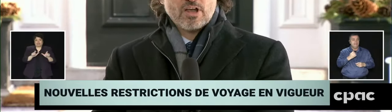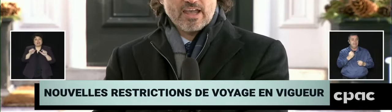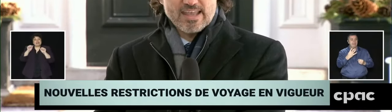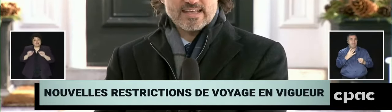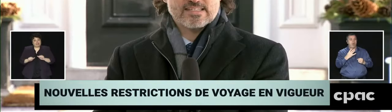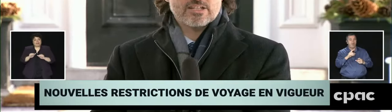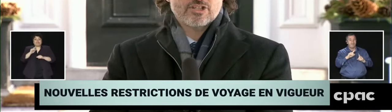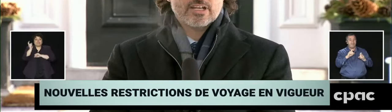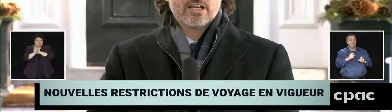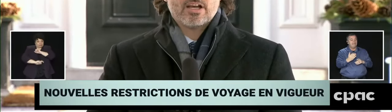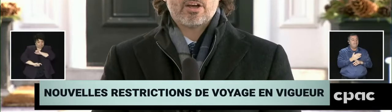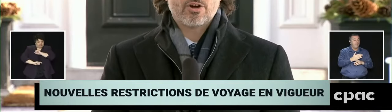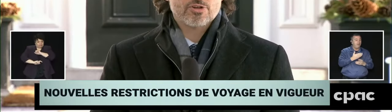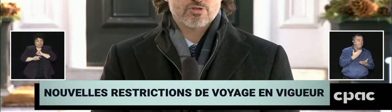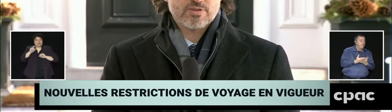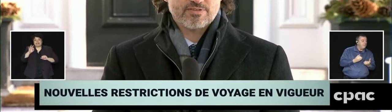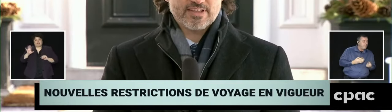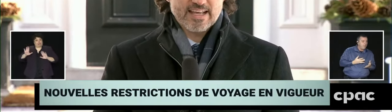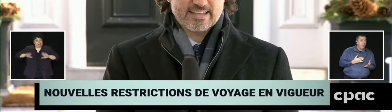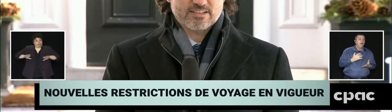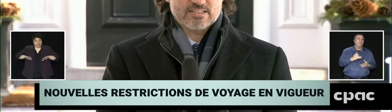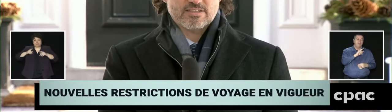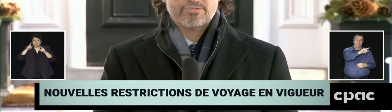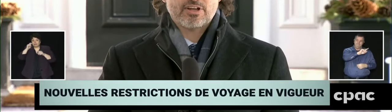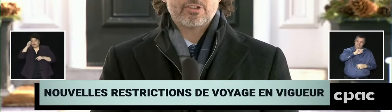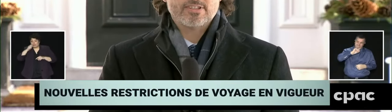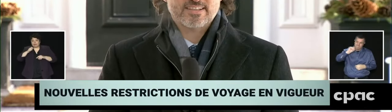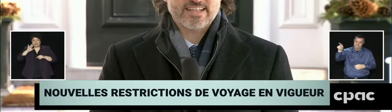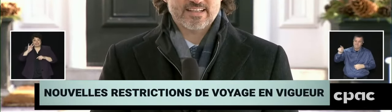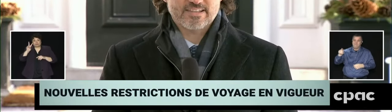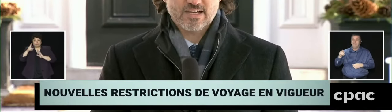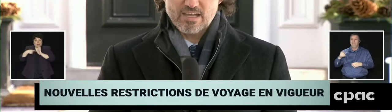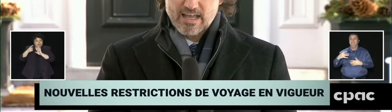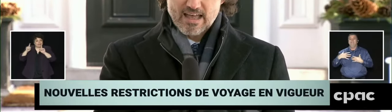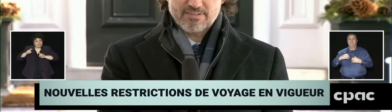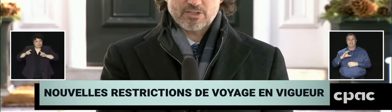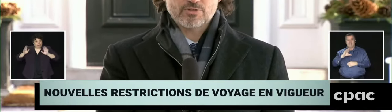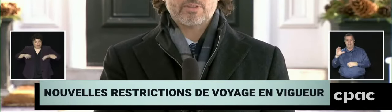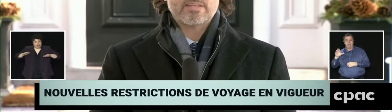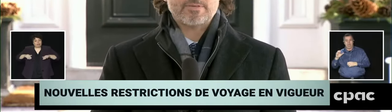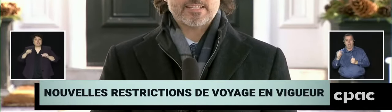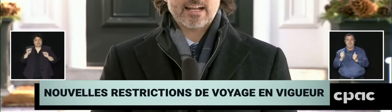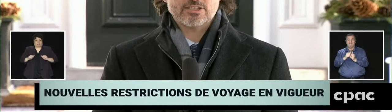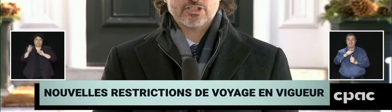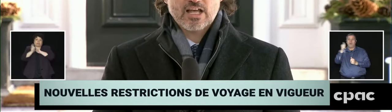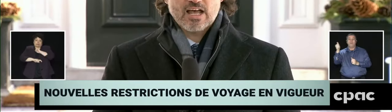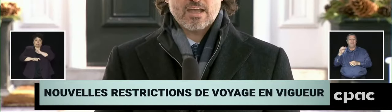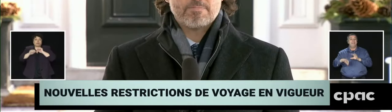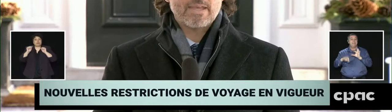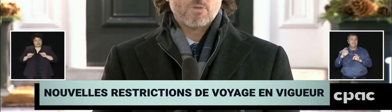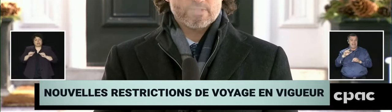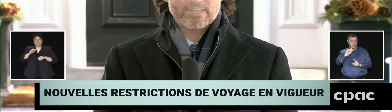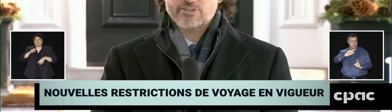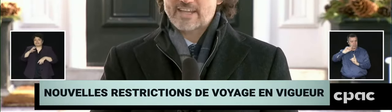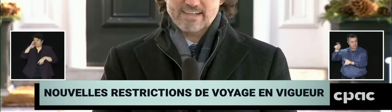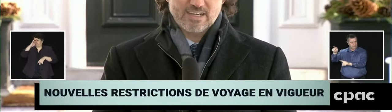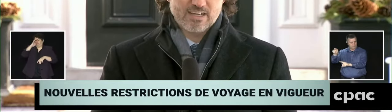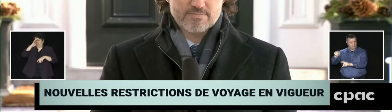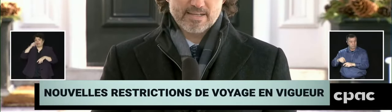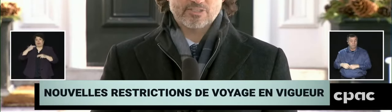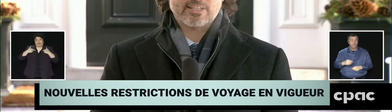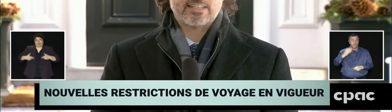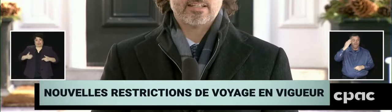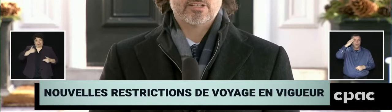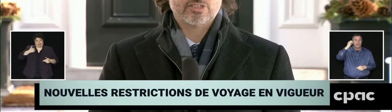peut exiger un suivi attentif de Santé Canada avec d'autres dépistages. Mais on sait que la